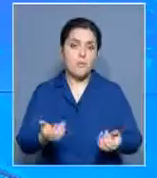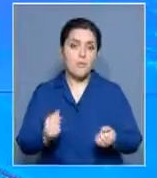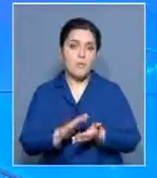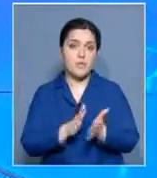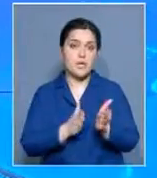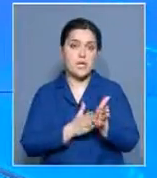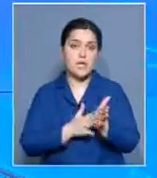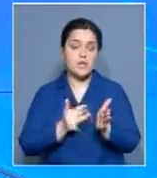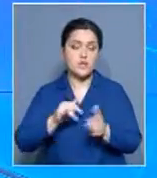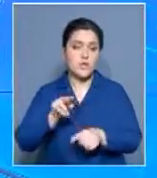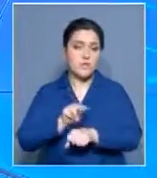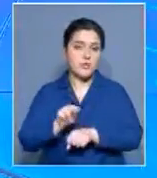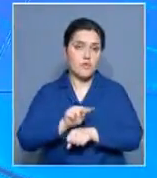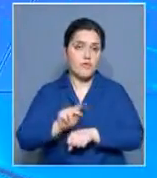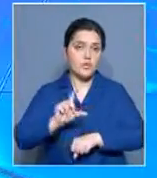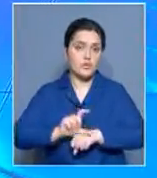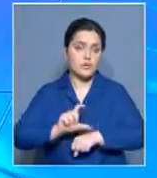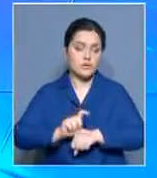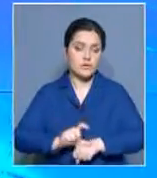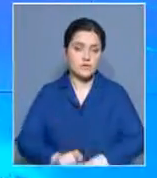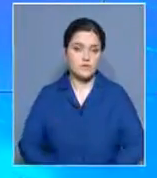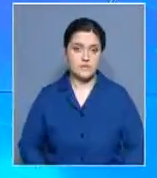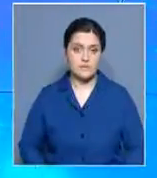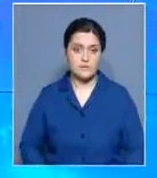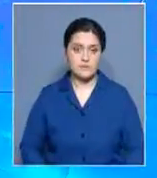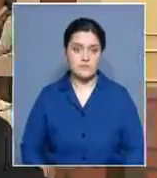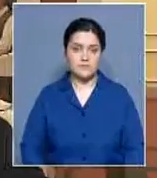получили гранты и теперь обучаются в Турции.